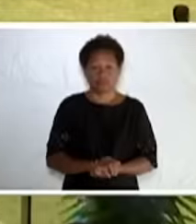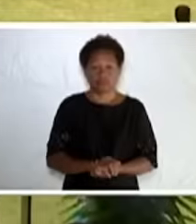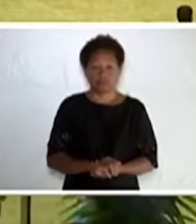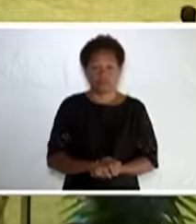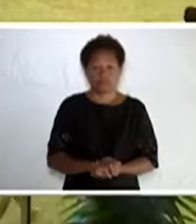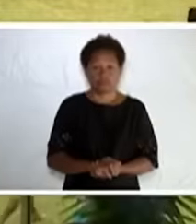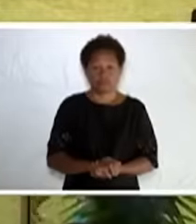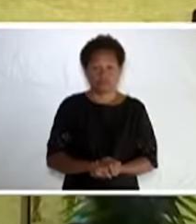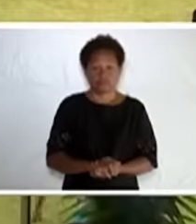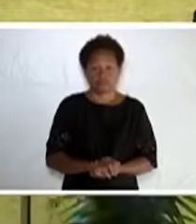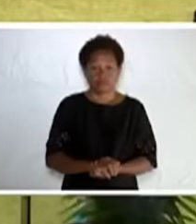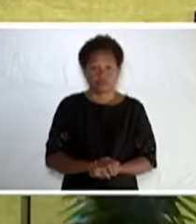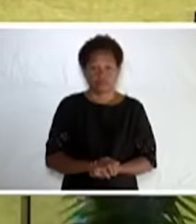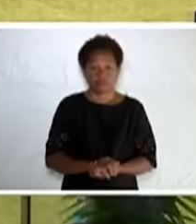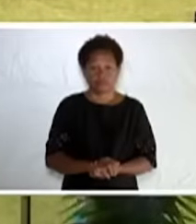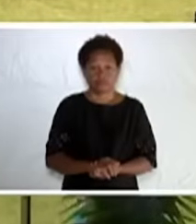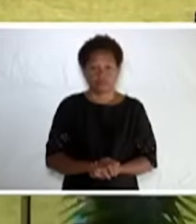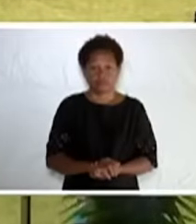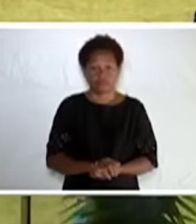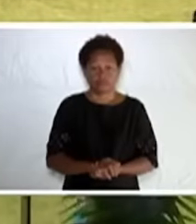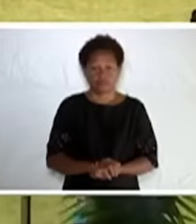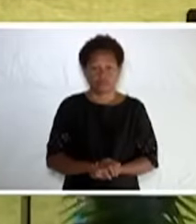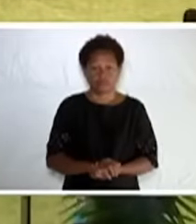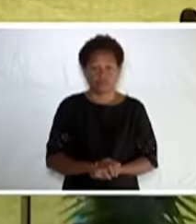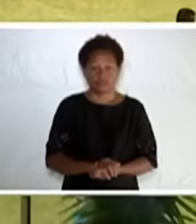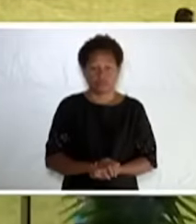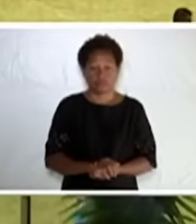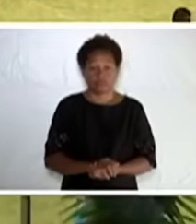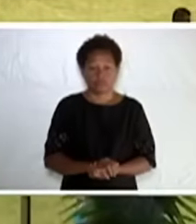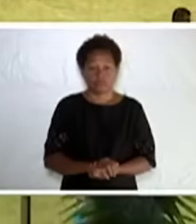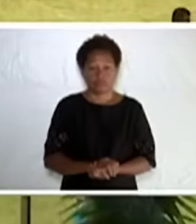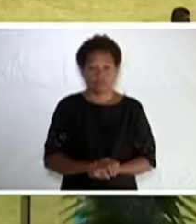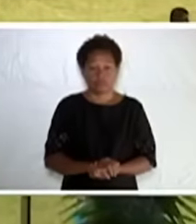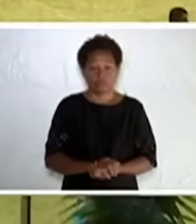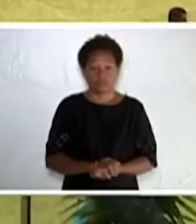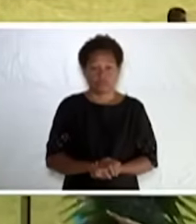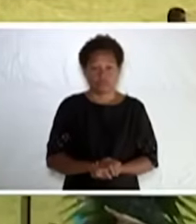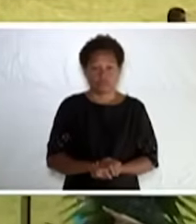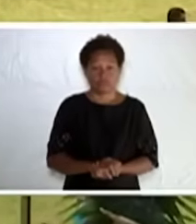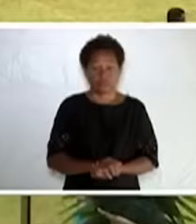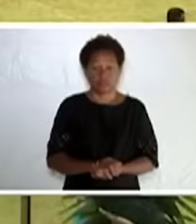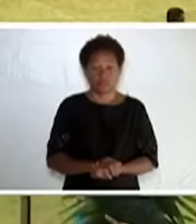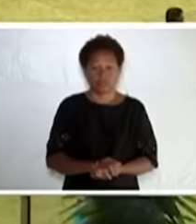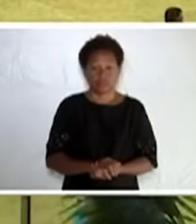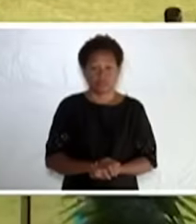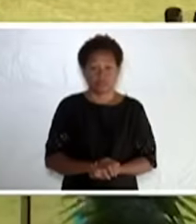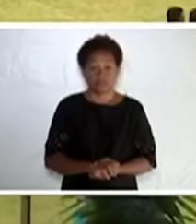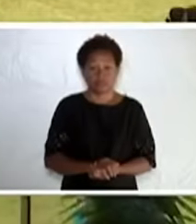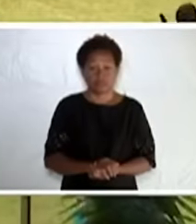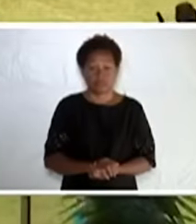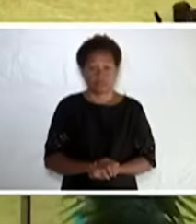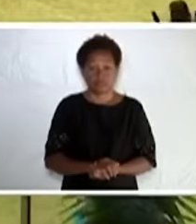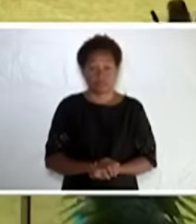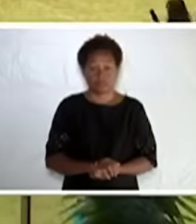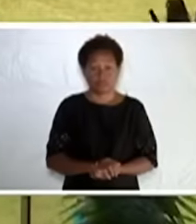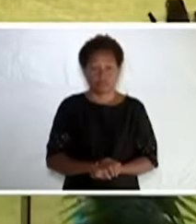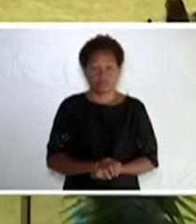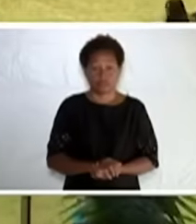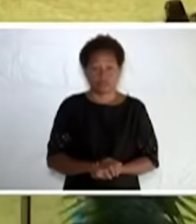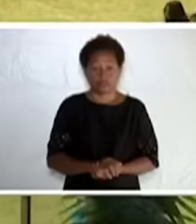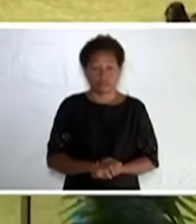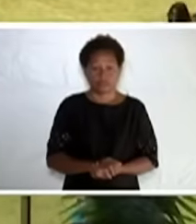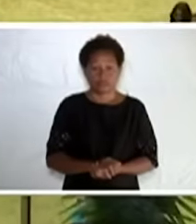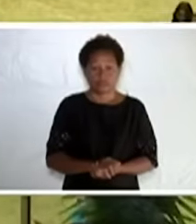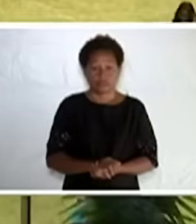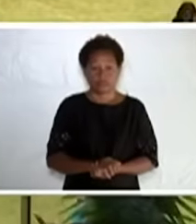उनको सलामी दी जाएगी और उसके बाद राष्ट्रीय गान होगा और इस तरह से प्रोग्राम आगे बढ़ता रहेगा। आज मौसम भी बहुत ही खुशनुमा है,